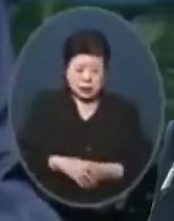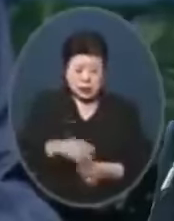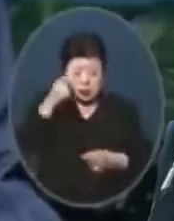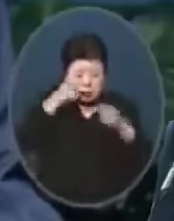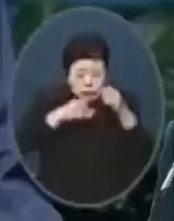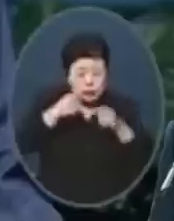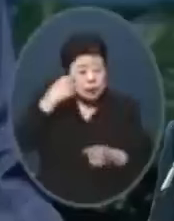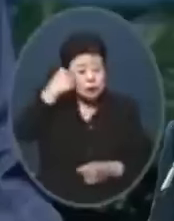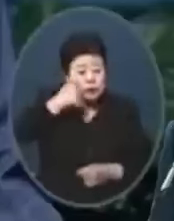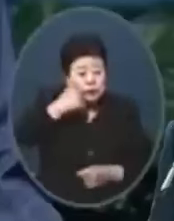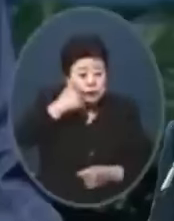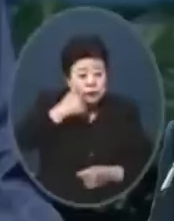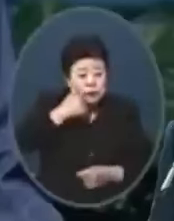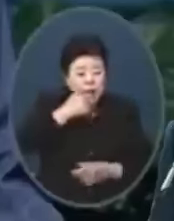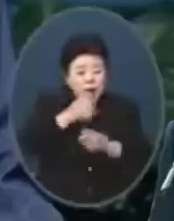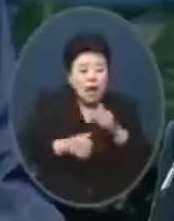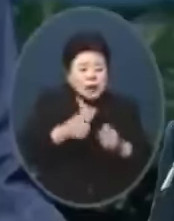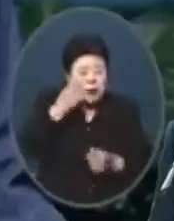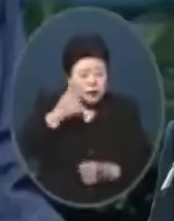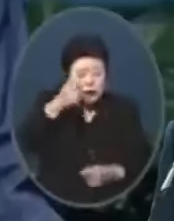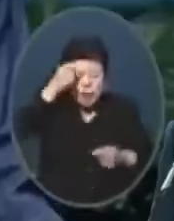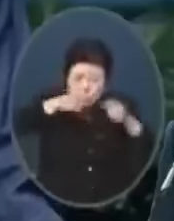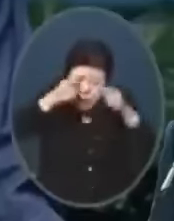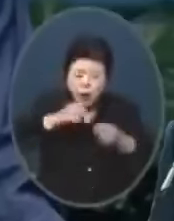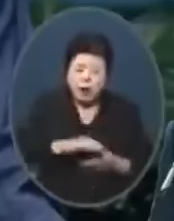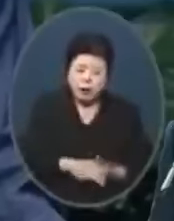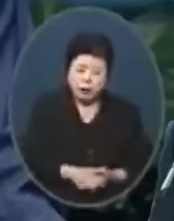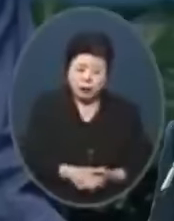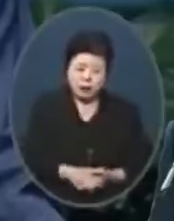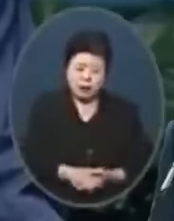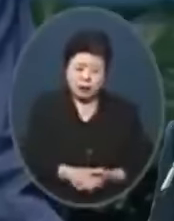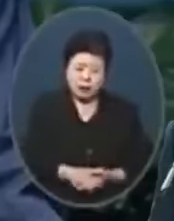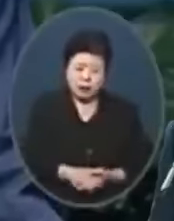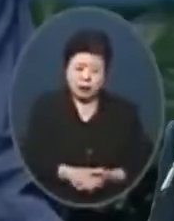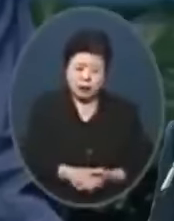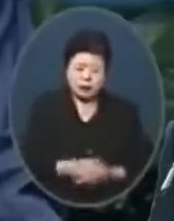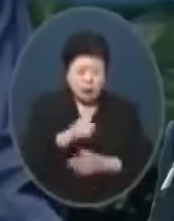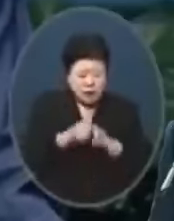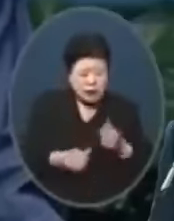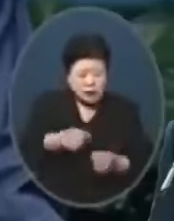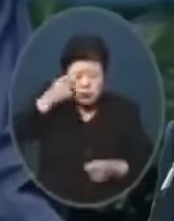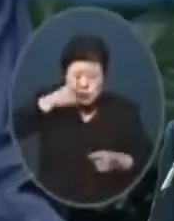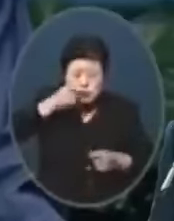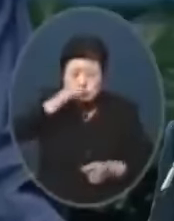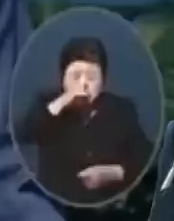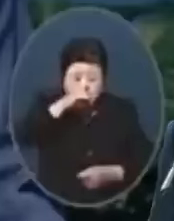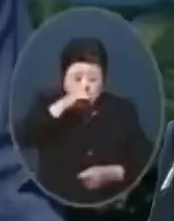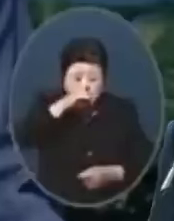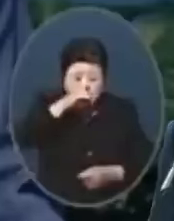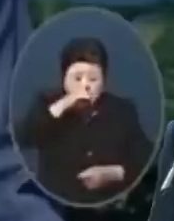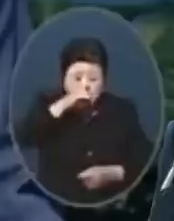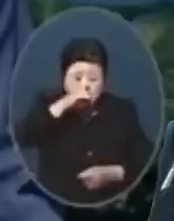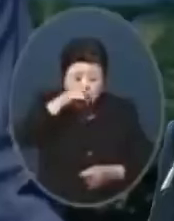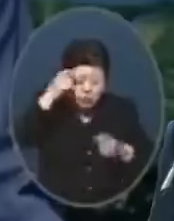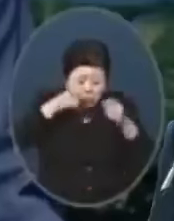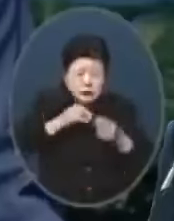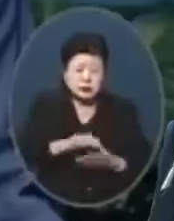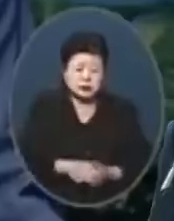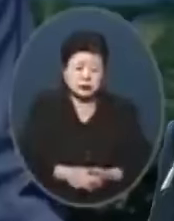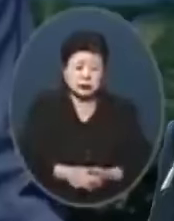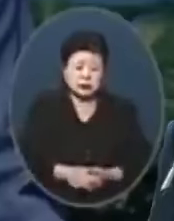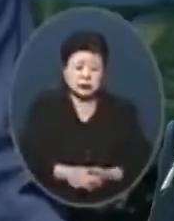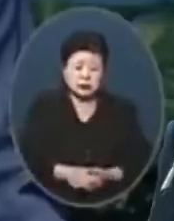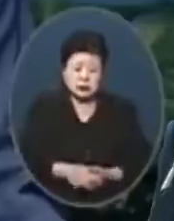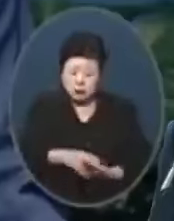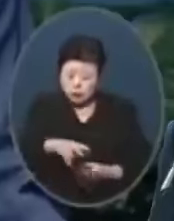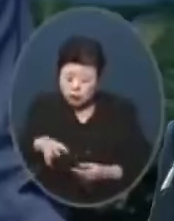누구겠습니까? 하나님 아버지였어요. 우리 하나님이 울고 있어요. 그러면서 울면서 자기를